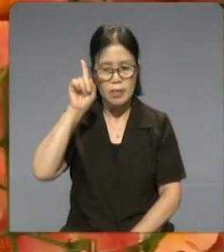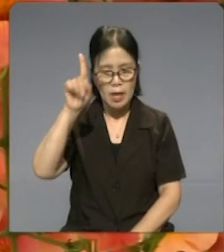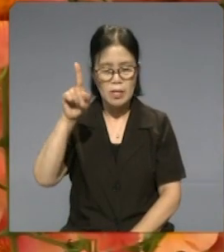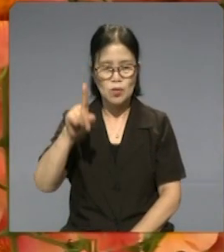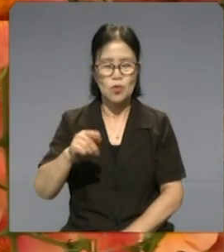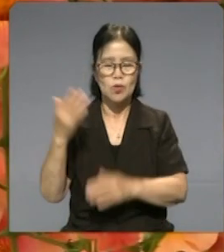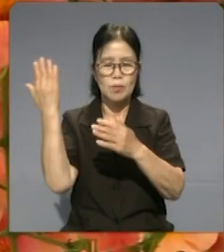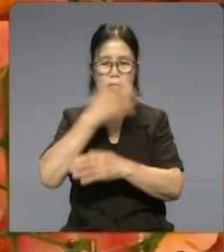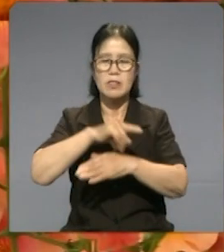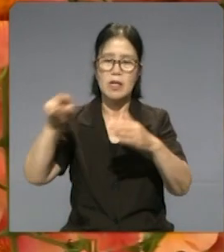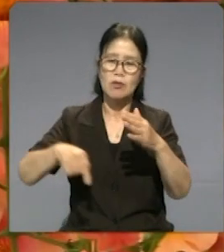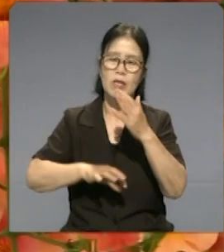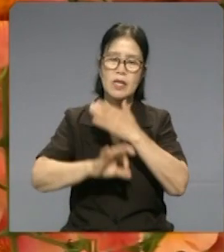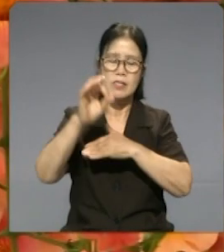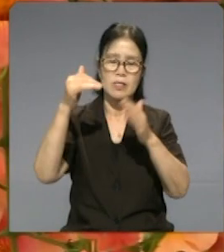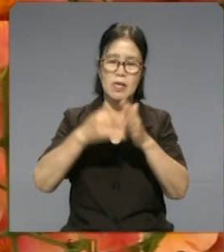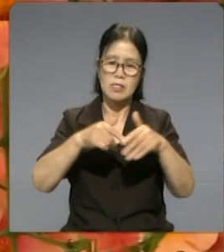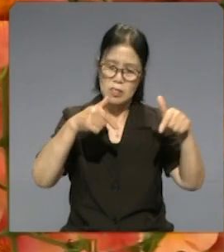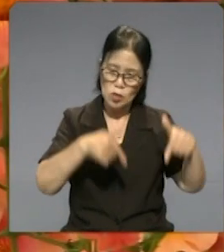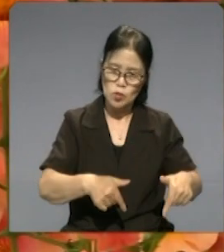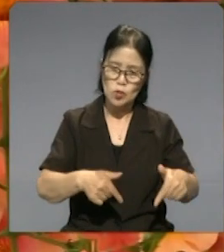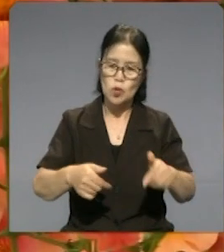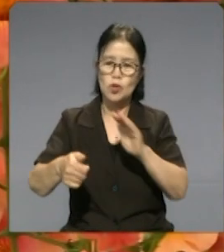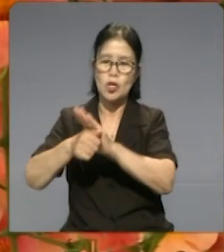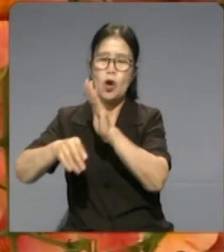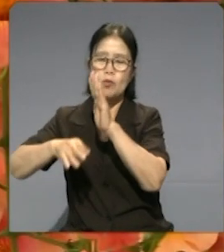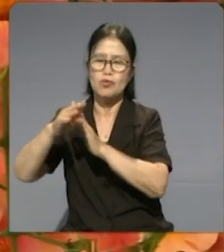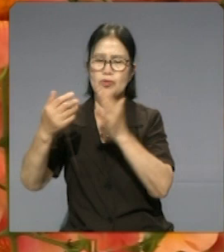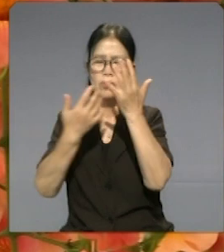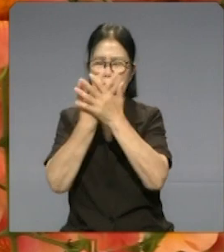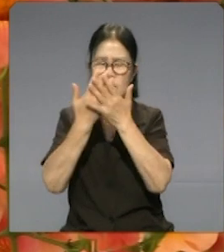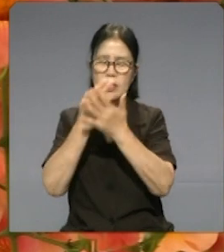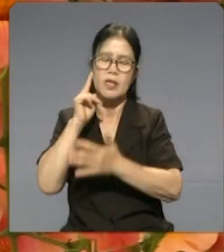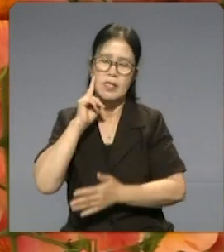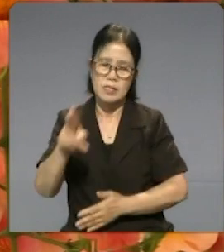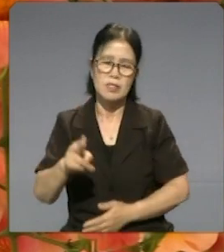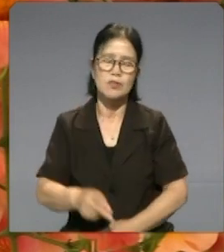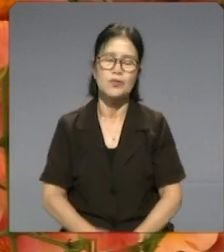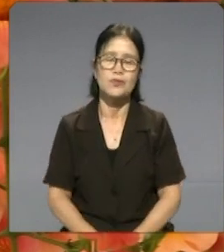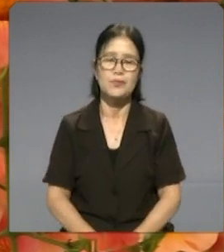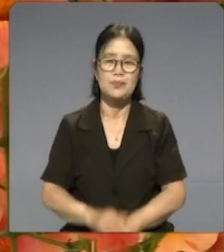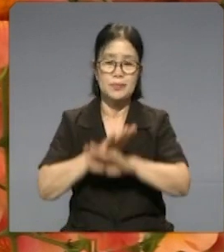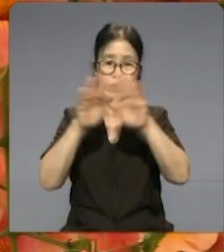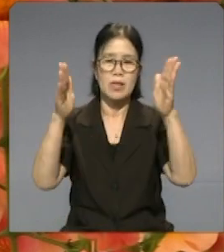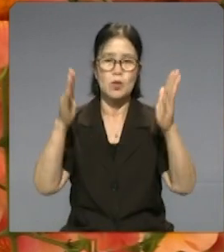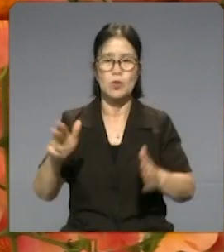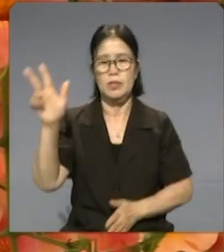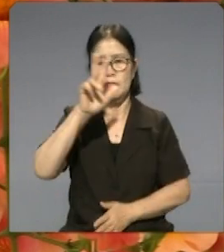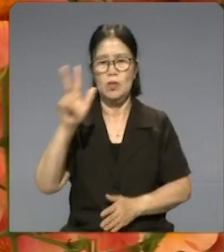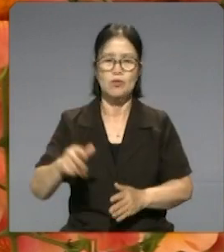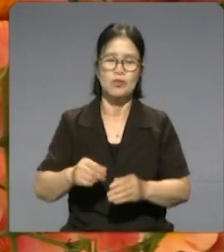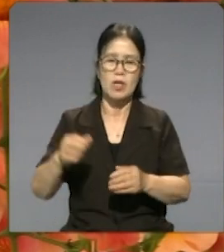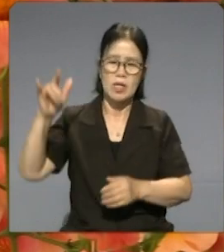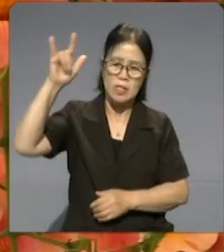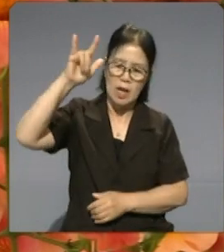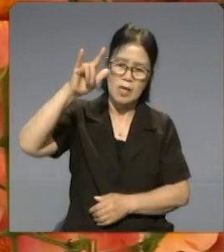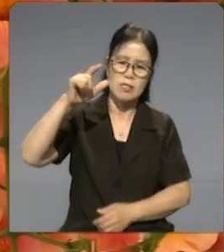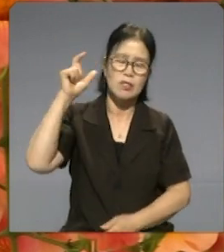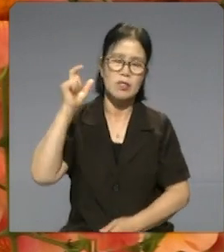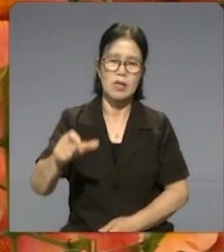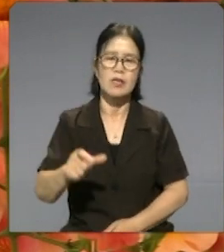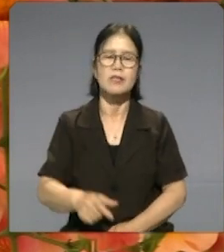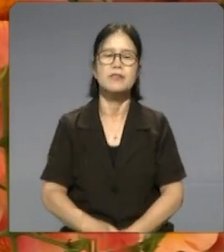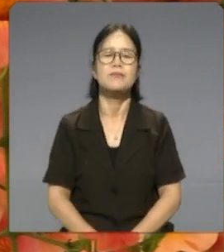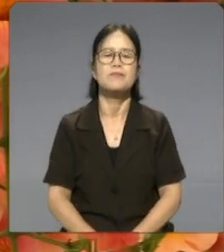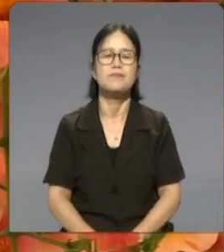대체로 맑은 가운데 아침까지 서쪽과 경북에는 안개가 매우 짙게 끼겠고요 낮 동안 전국적으로 자외선도 무척